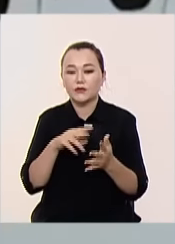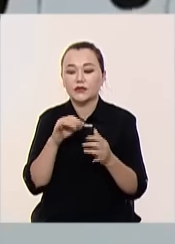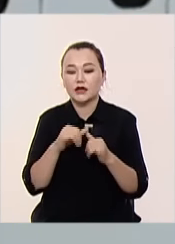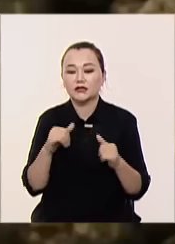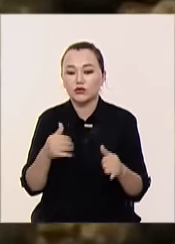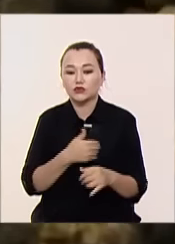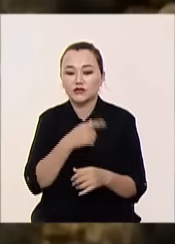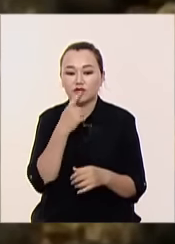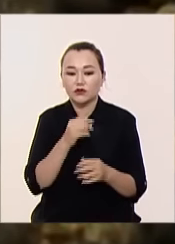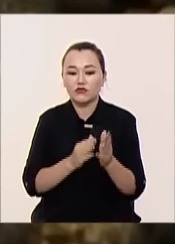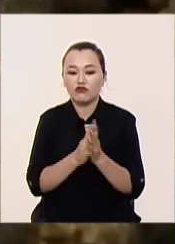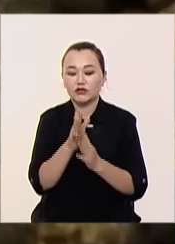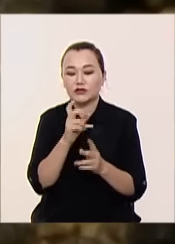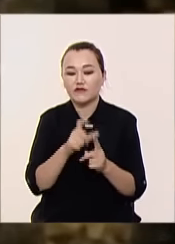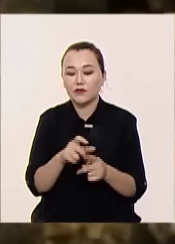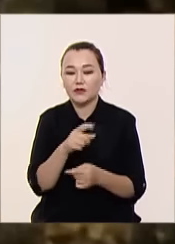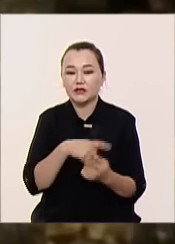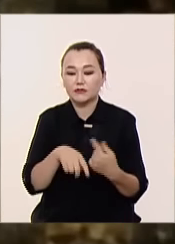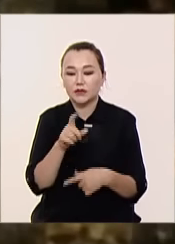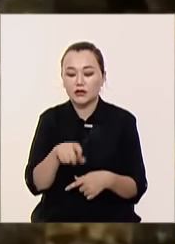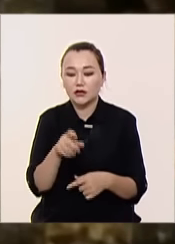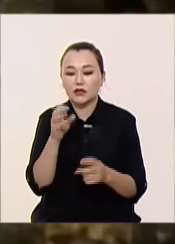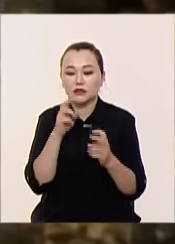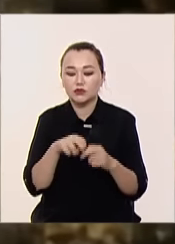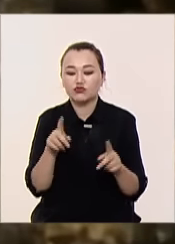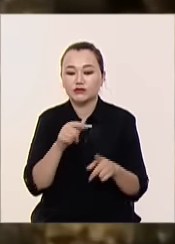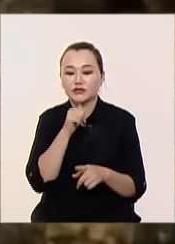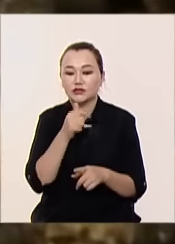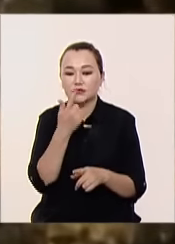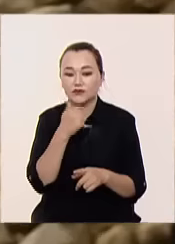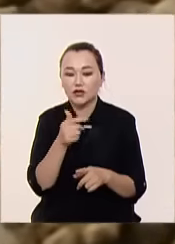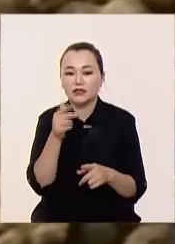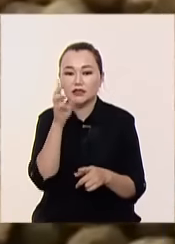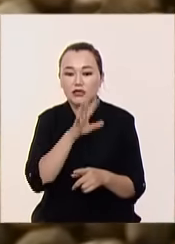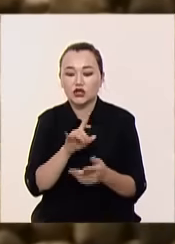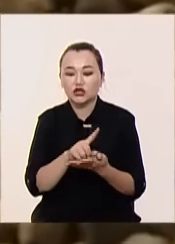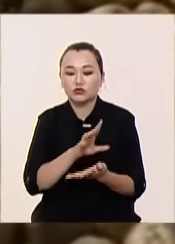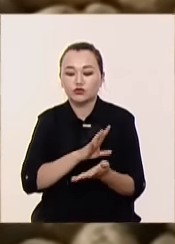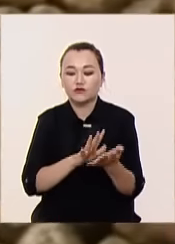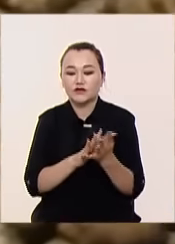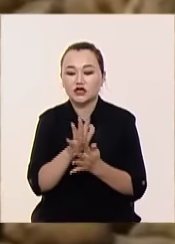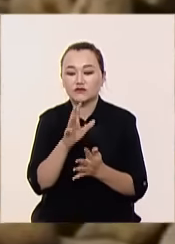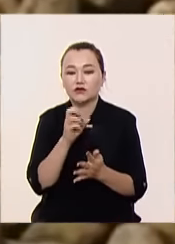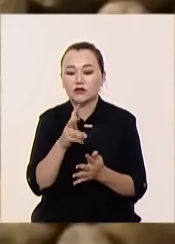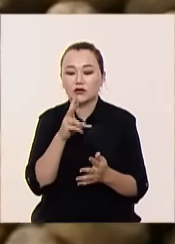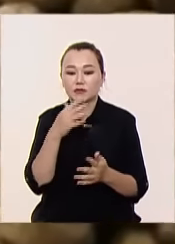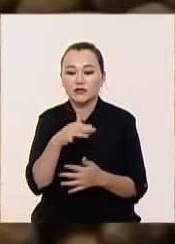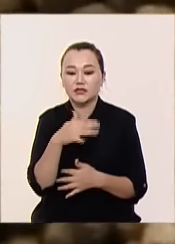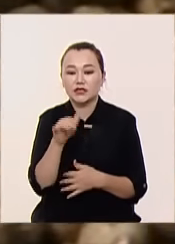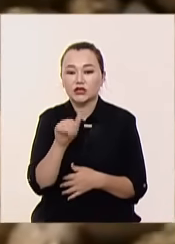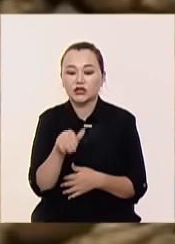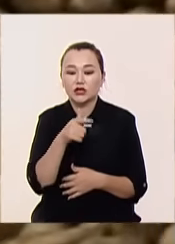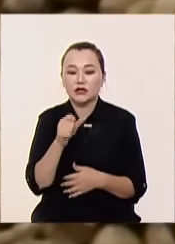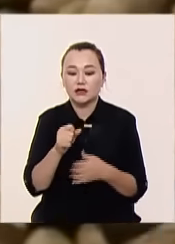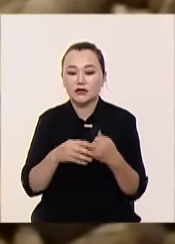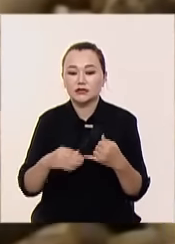свекловодства и сахарной отрасли, по словам бизнесмена, предусмотрено, что сахарную свеклу в стране должны будут выращивать как минимум на 50 тысячах